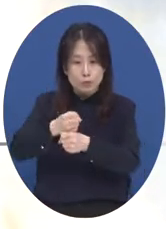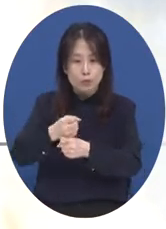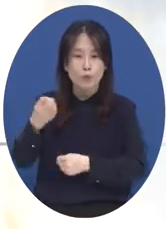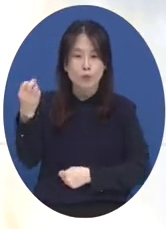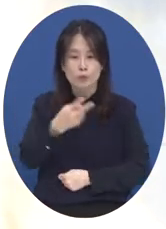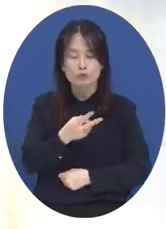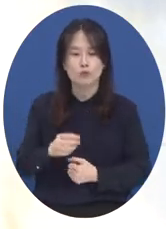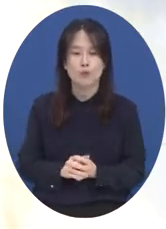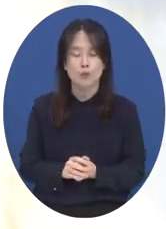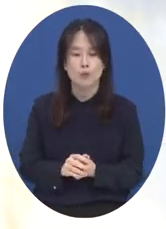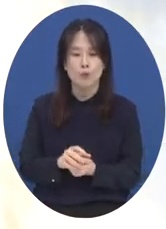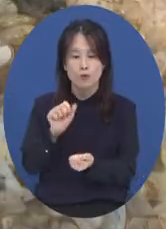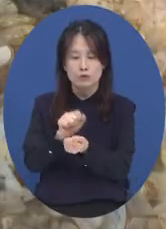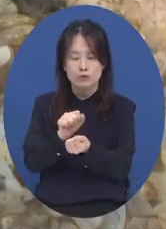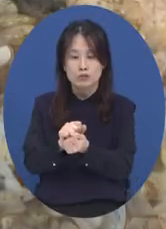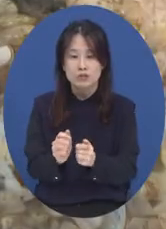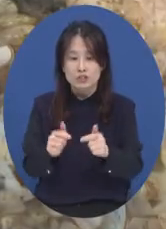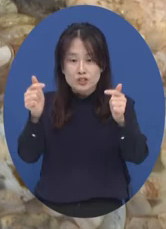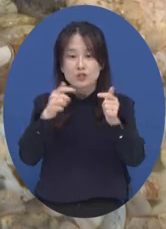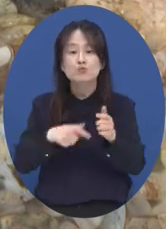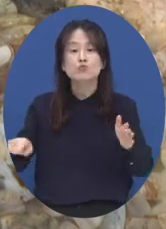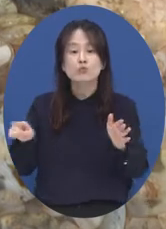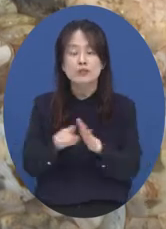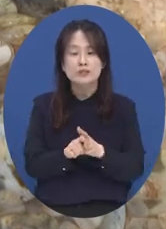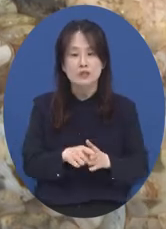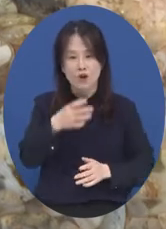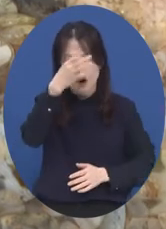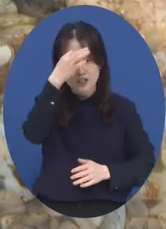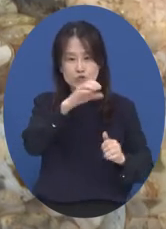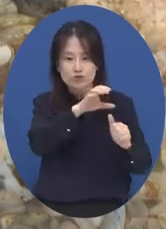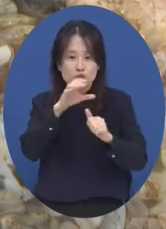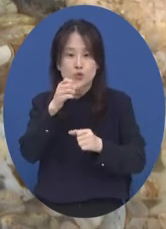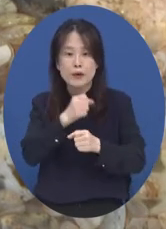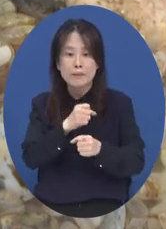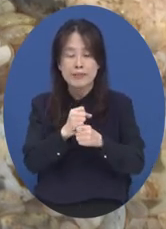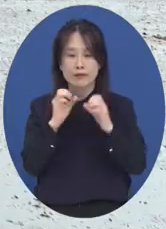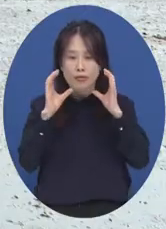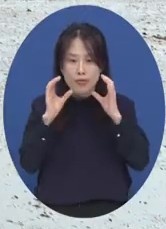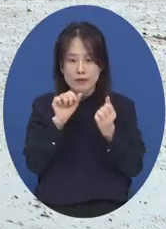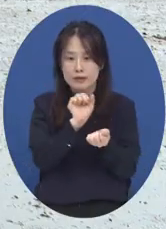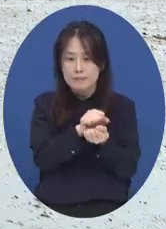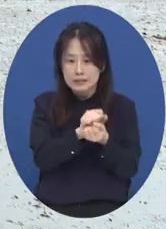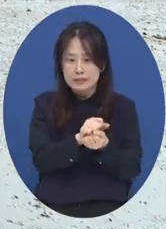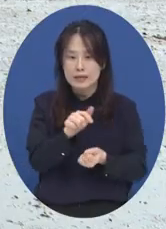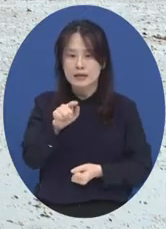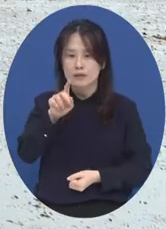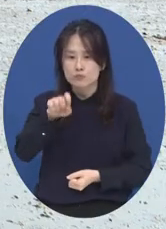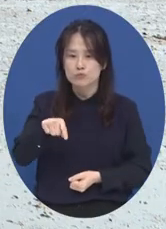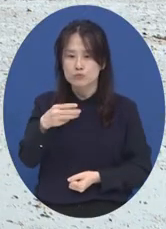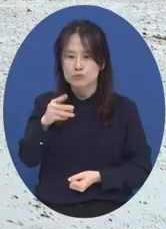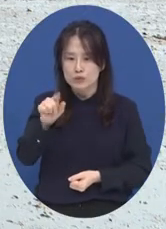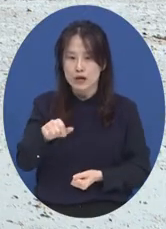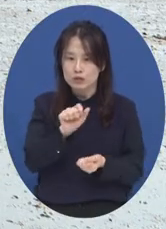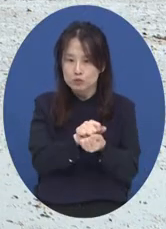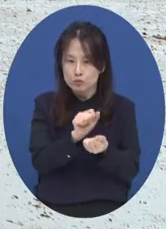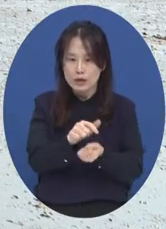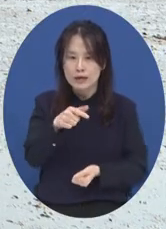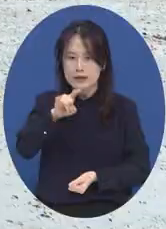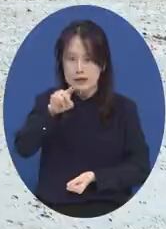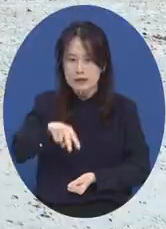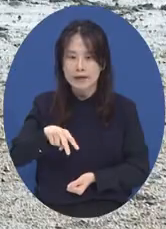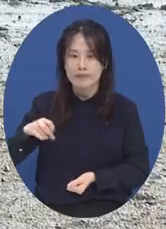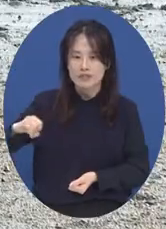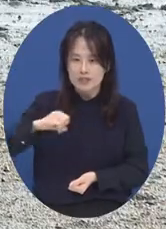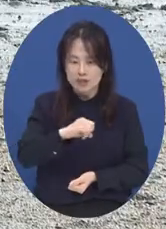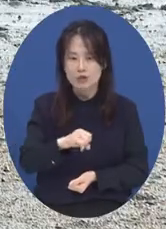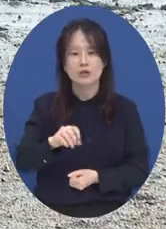복원하고 수산자원 증진을 위해 연구소 자체 기술로 생산한 어린 바지락, 가무락 조개, 갯지렁이 등